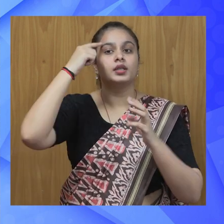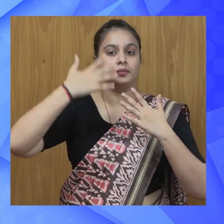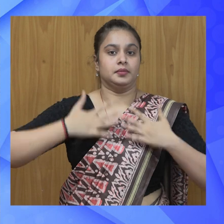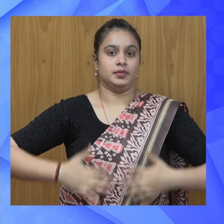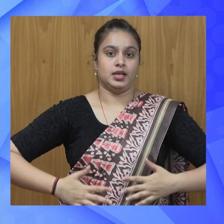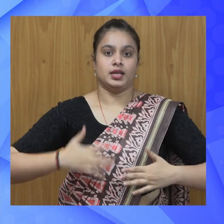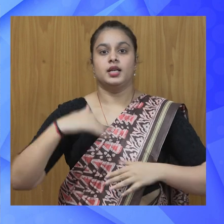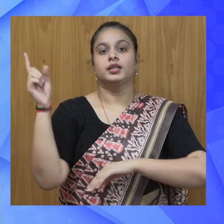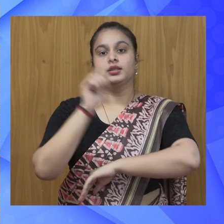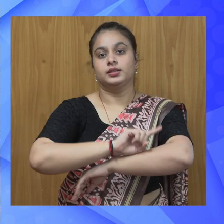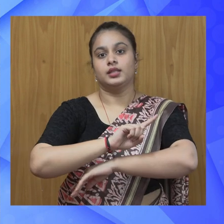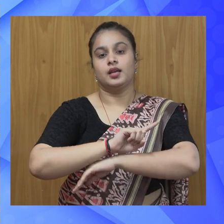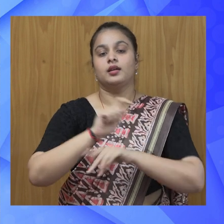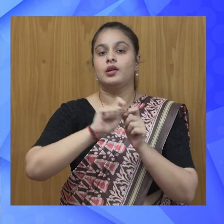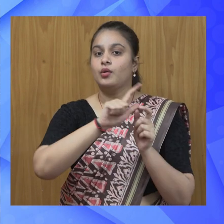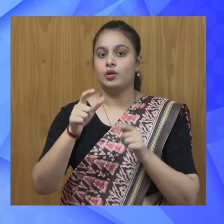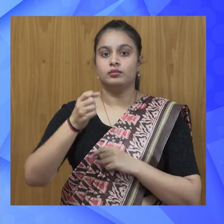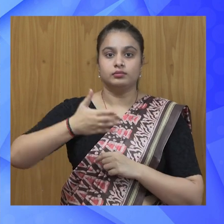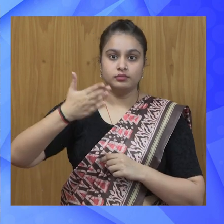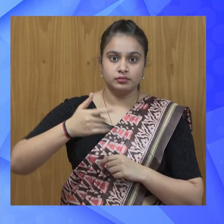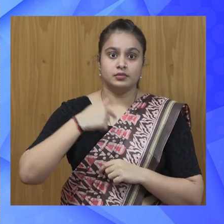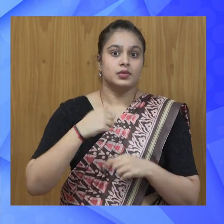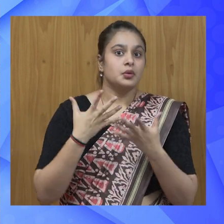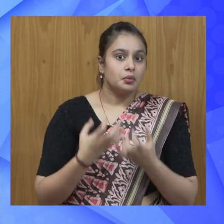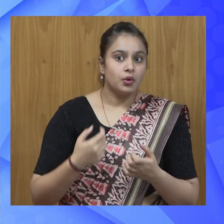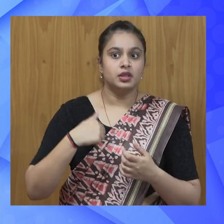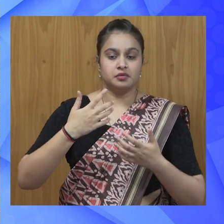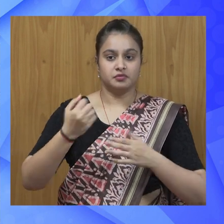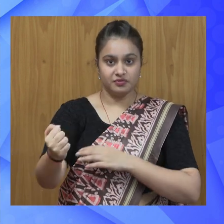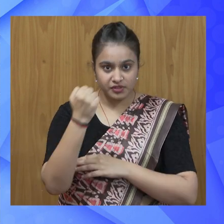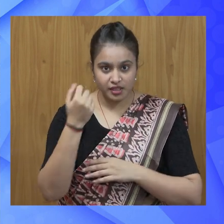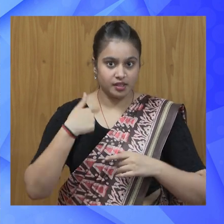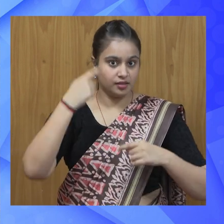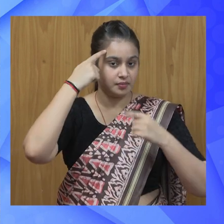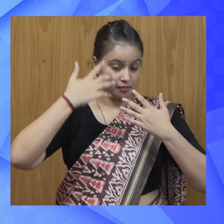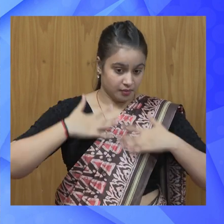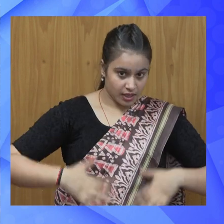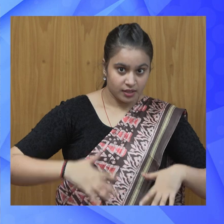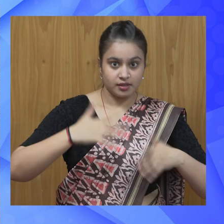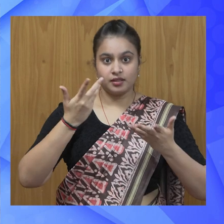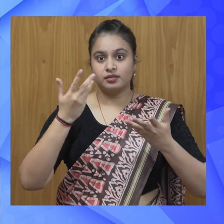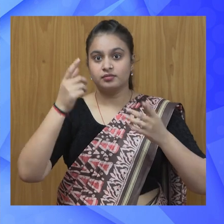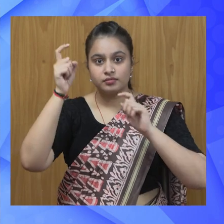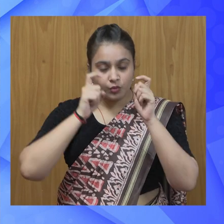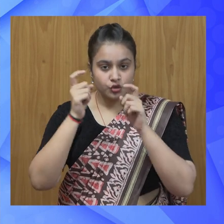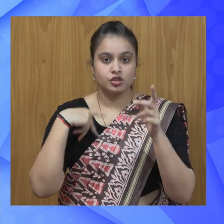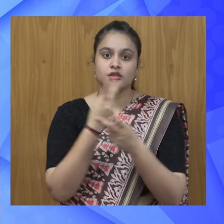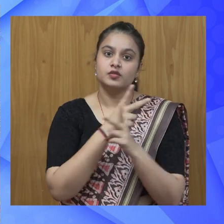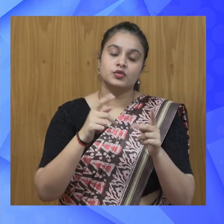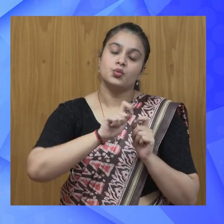Aur sab hum chahte hain sabka physical health, mental health, social health, sabka sahi rahe, sabhi bachchon